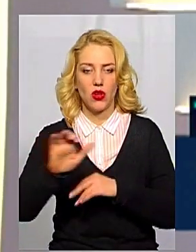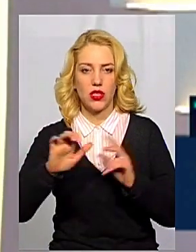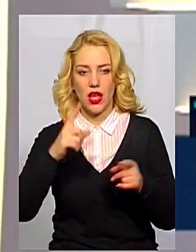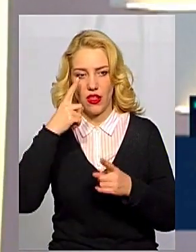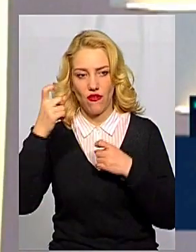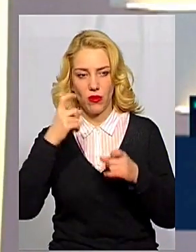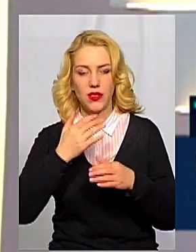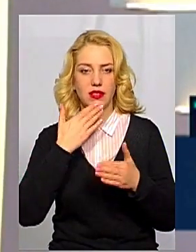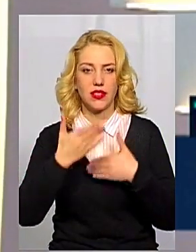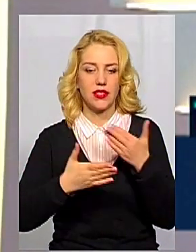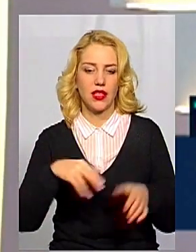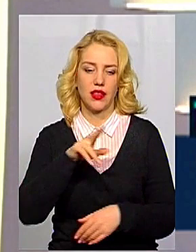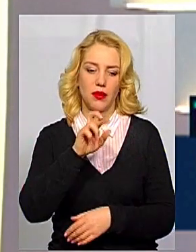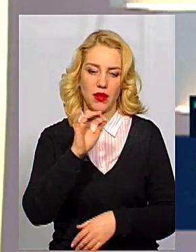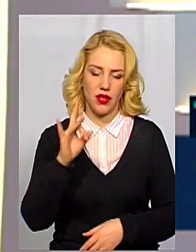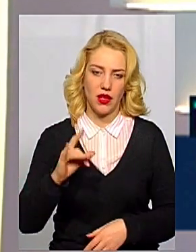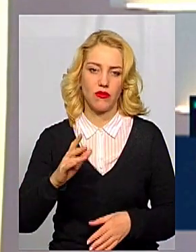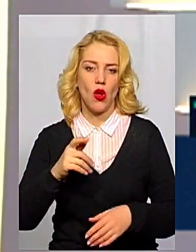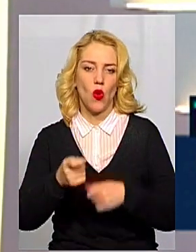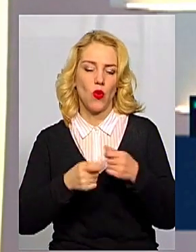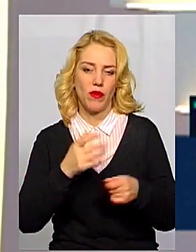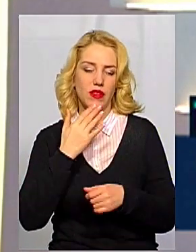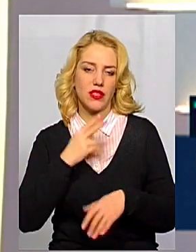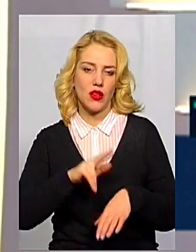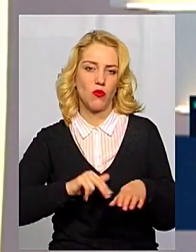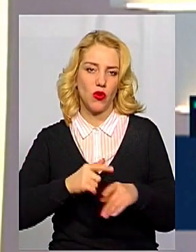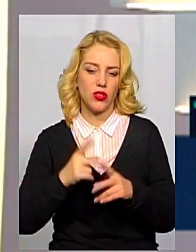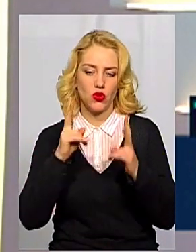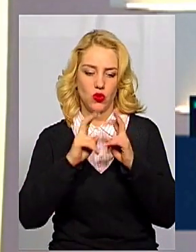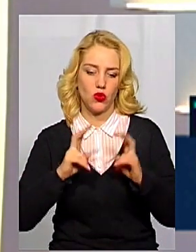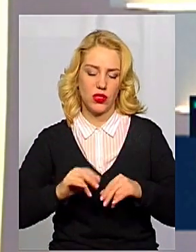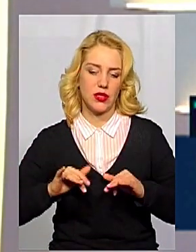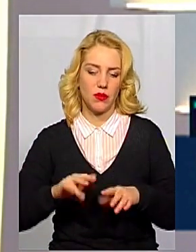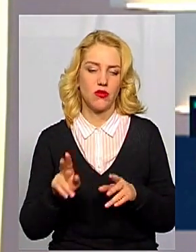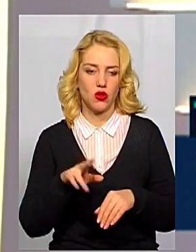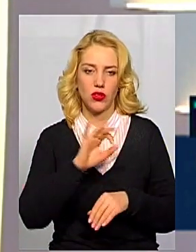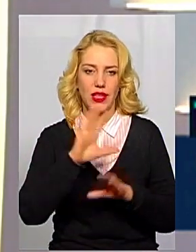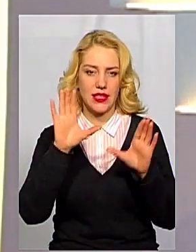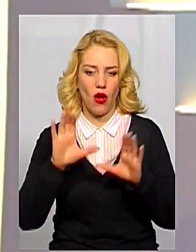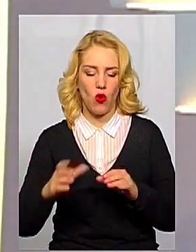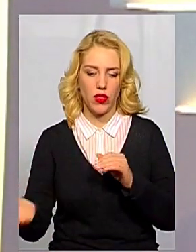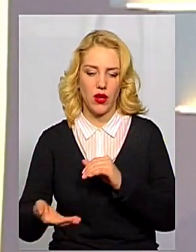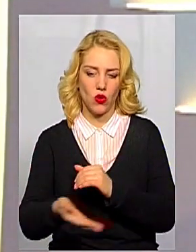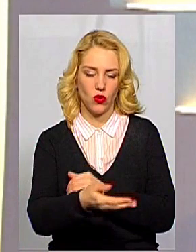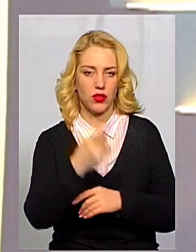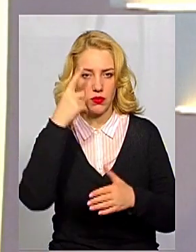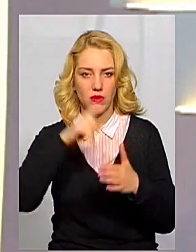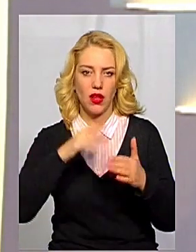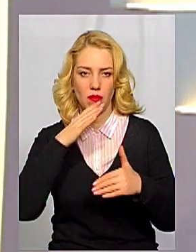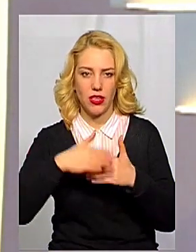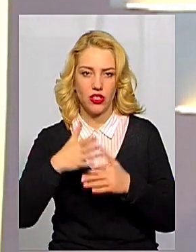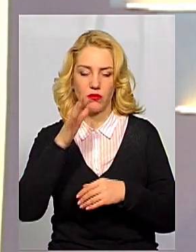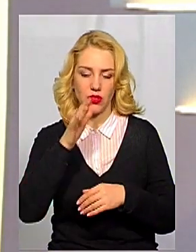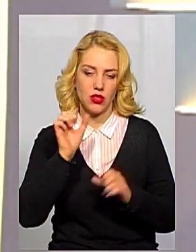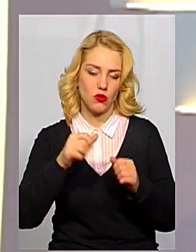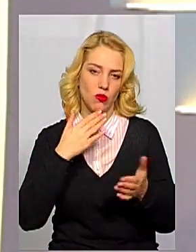інформаційні запити і в ДБР, і в управління Нацполіції стосовно розслідування справ щодо незаконних рубок. Сподіваємося, що найближчим часом зможемо